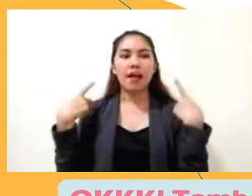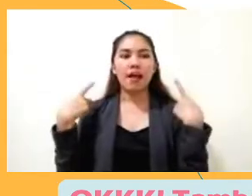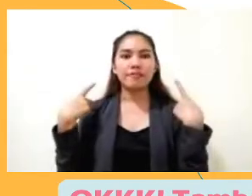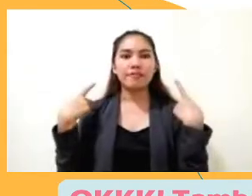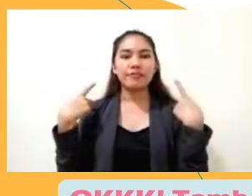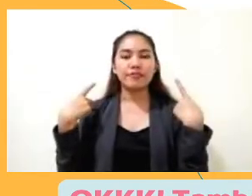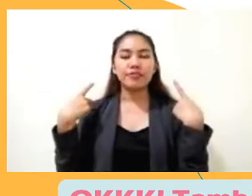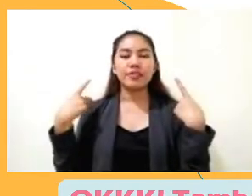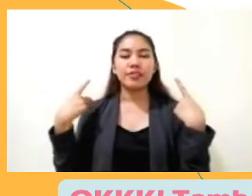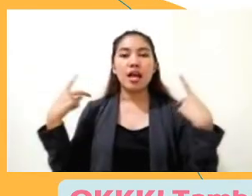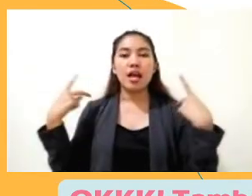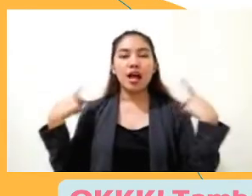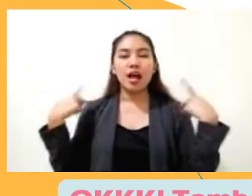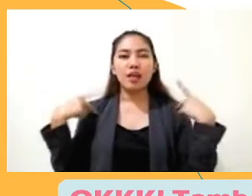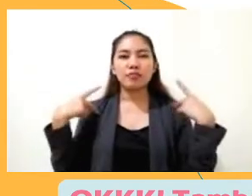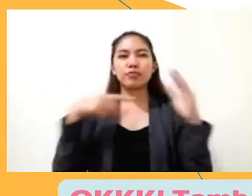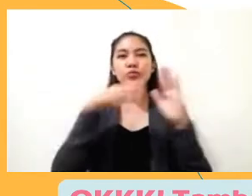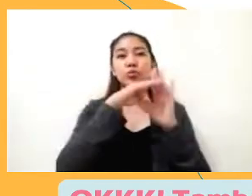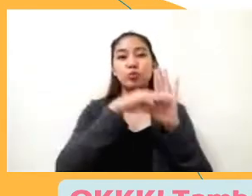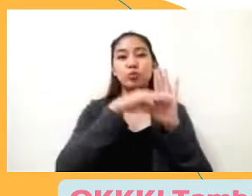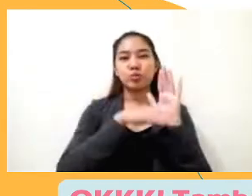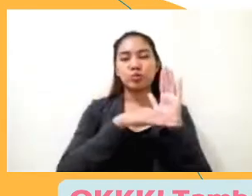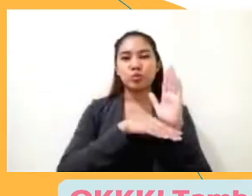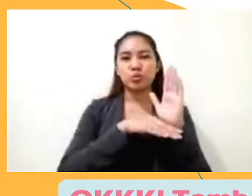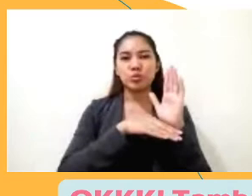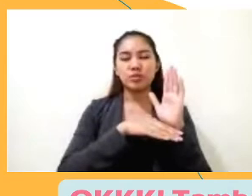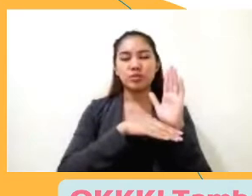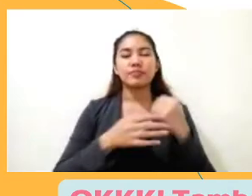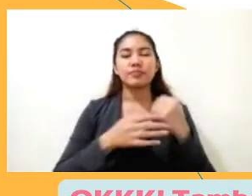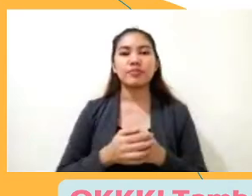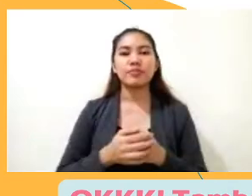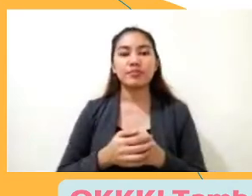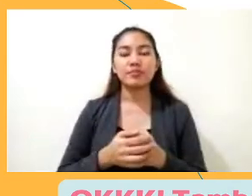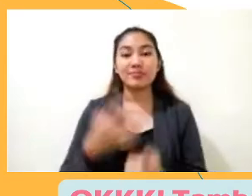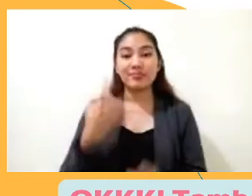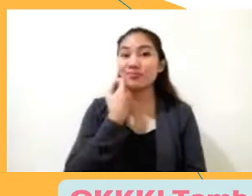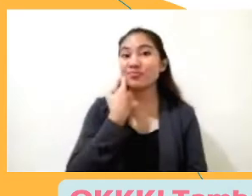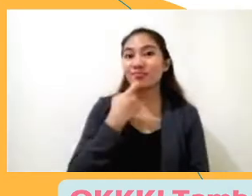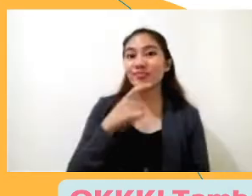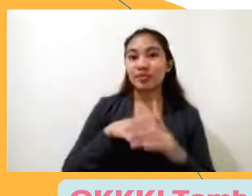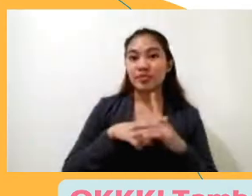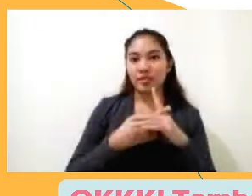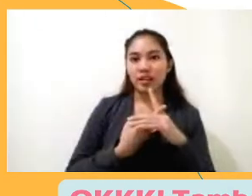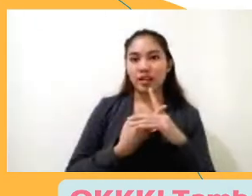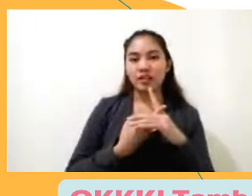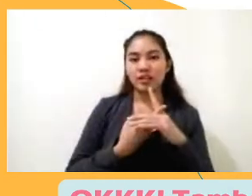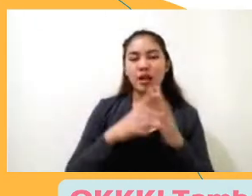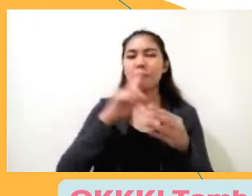ating episode, no? Nagsimula tayo sa pagiging